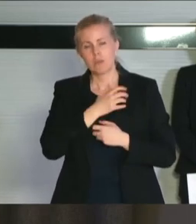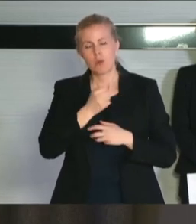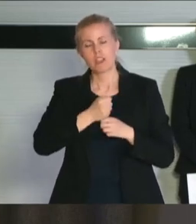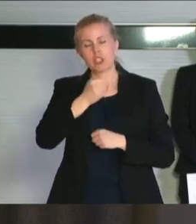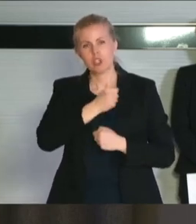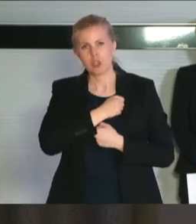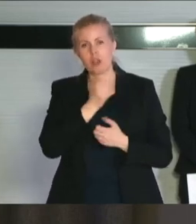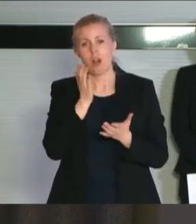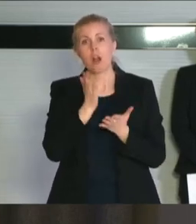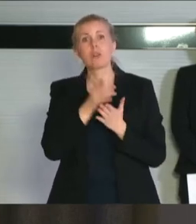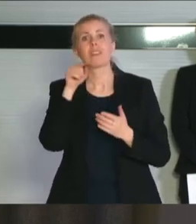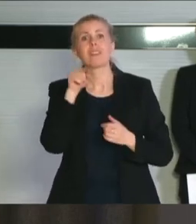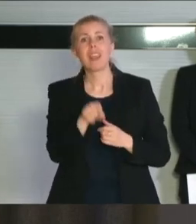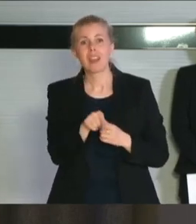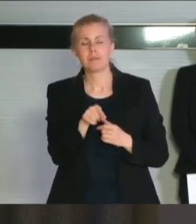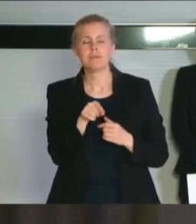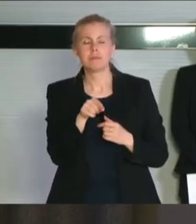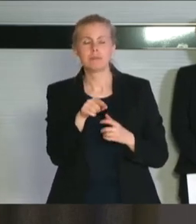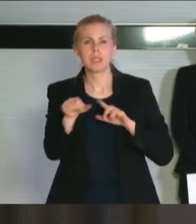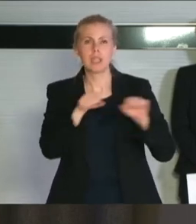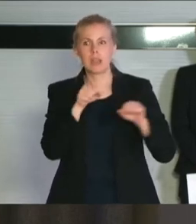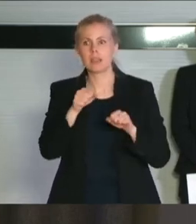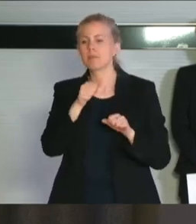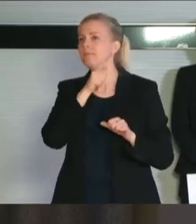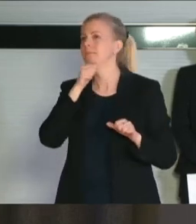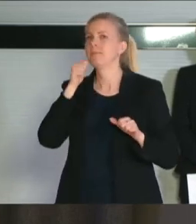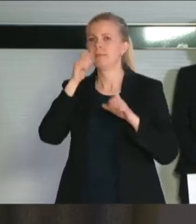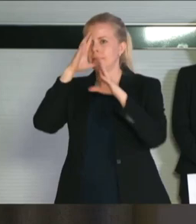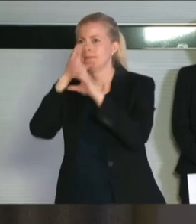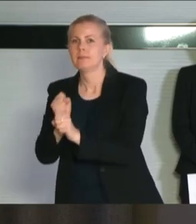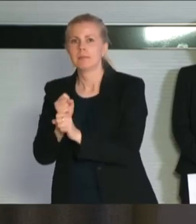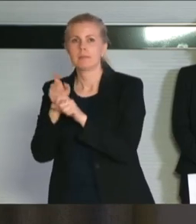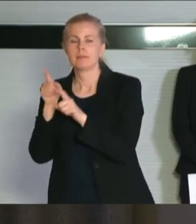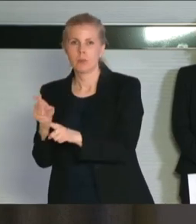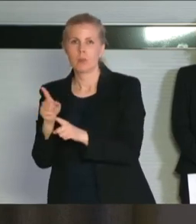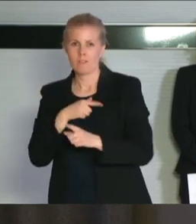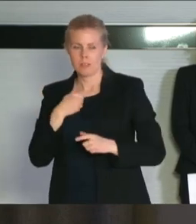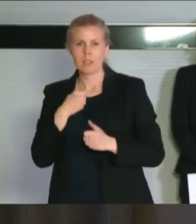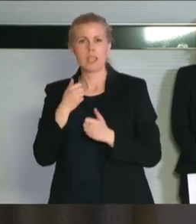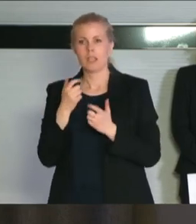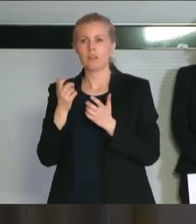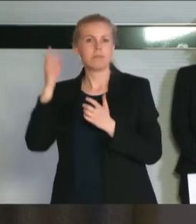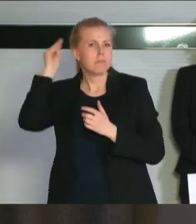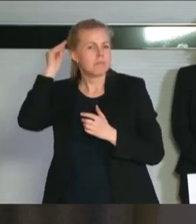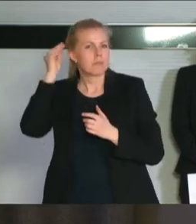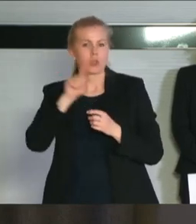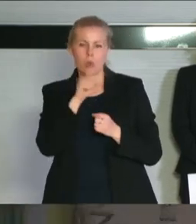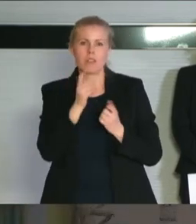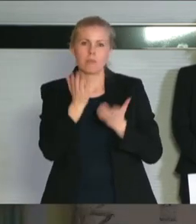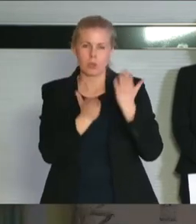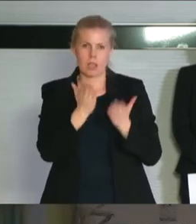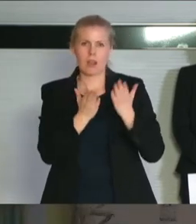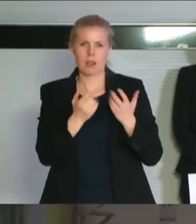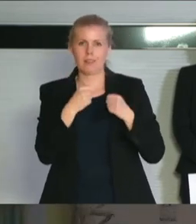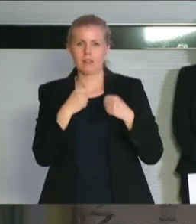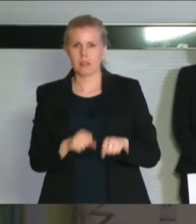er noe som regjeringen er ekstremt opptatt av, og hele veien har med oss når vi gjør disse vurderingene. Nå er det